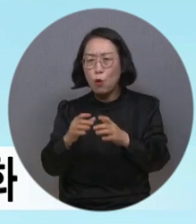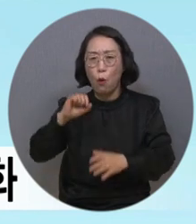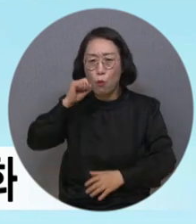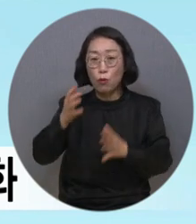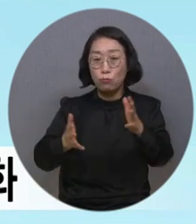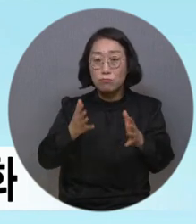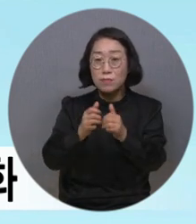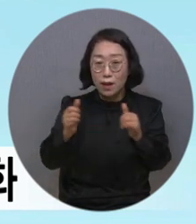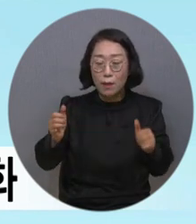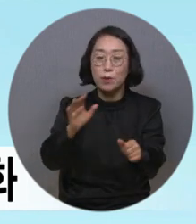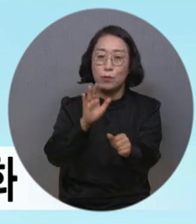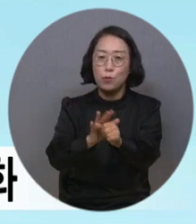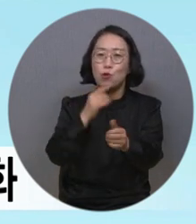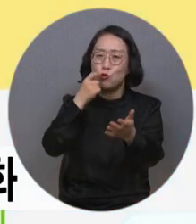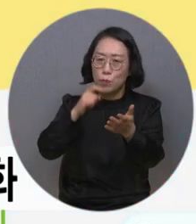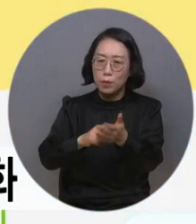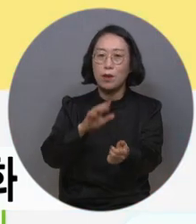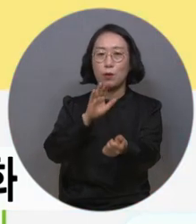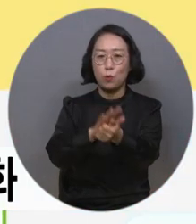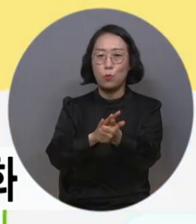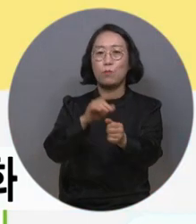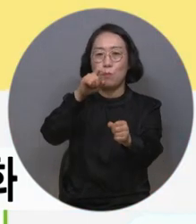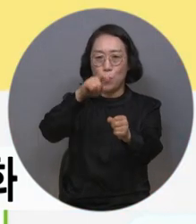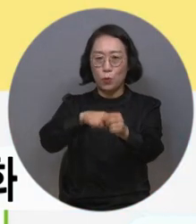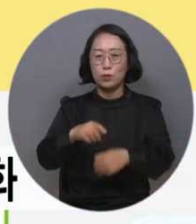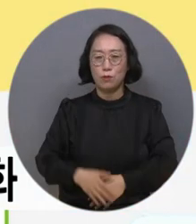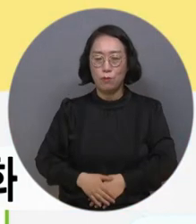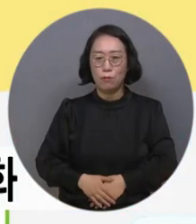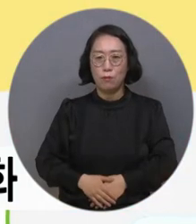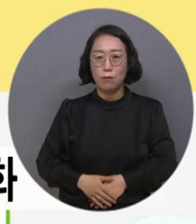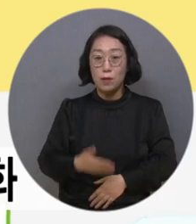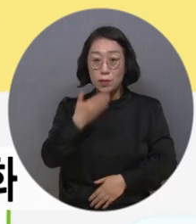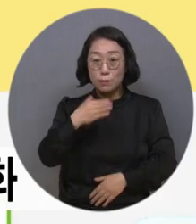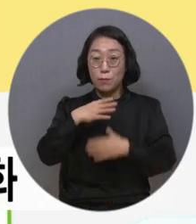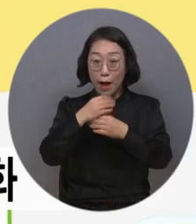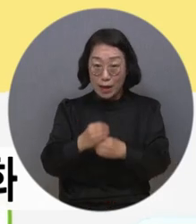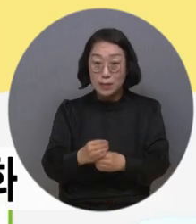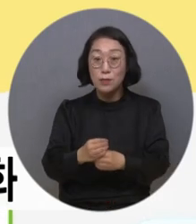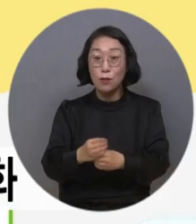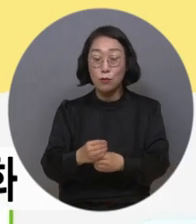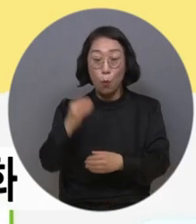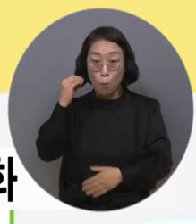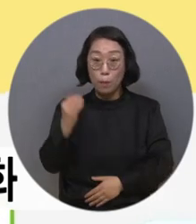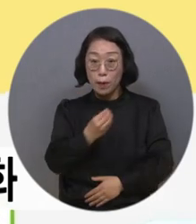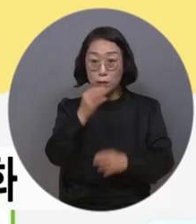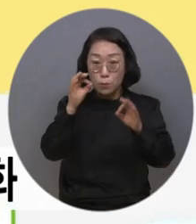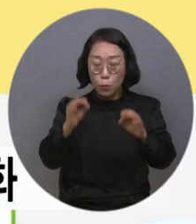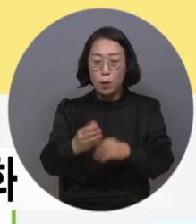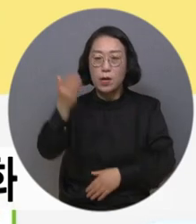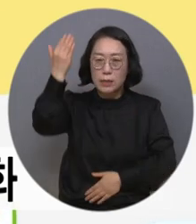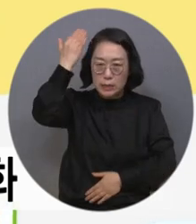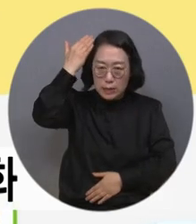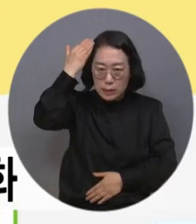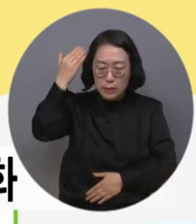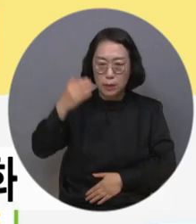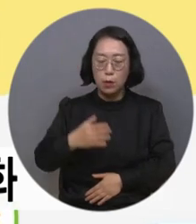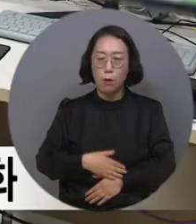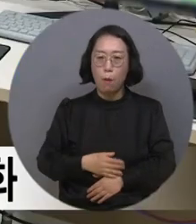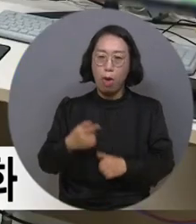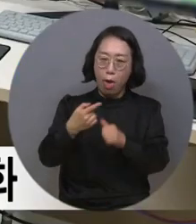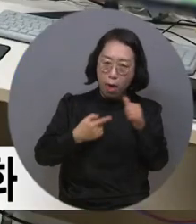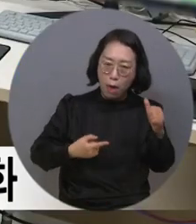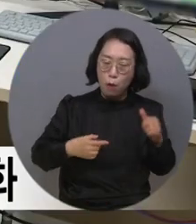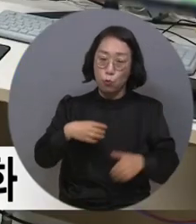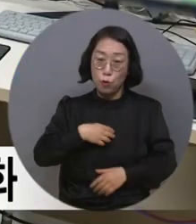쉽게 이해할 수 있도록 한 콘텐츠입니다 한편 식품안전나라 누리집은 식품안전지식부터 위해 예방 전문정보까지